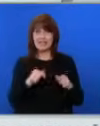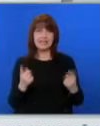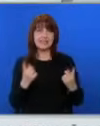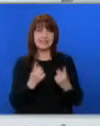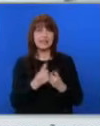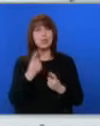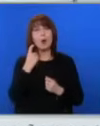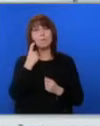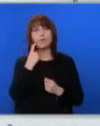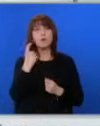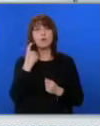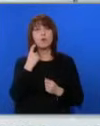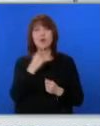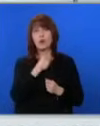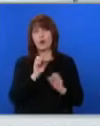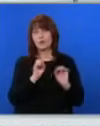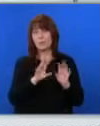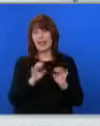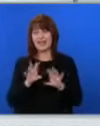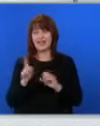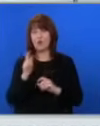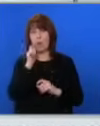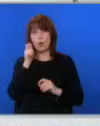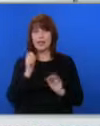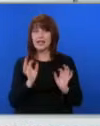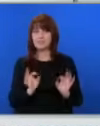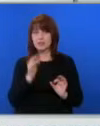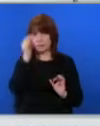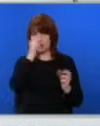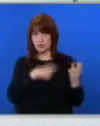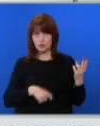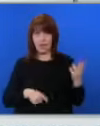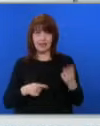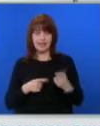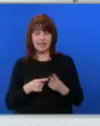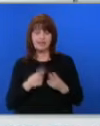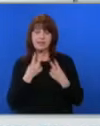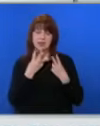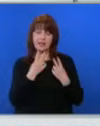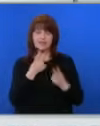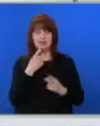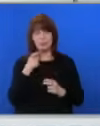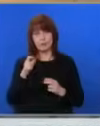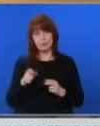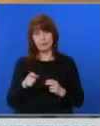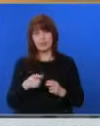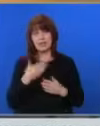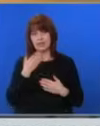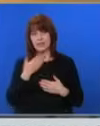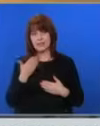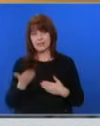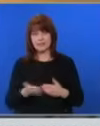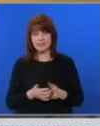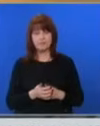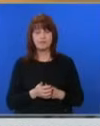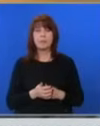срещна Бруно Бекман, който предава от Украина, знаете, специално за БНТ. Вижте разказа и думите им. Здесь я с